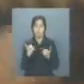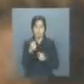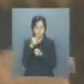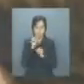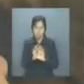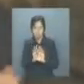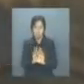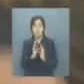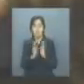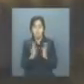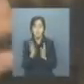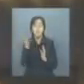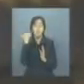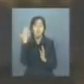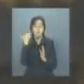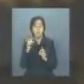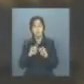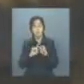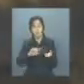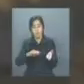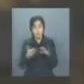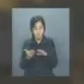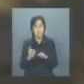แต่การล่มสลายของสหภาพโซเวียต